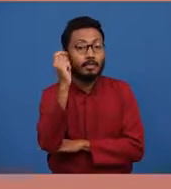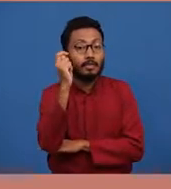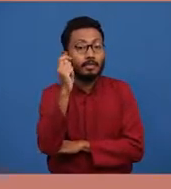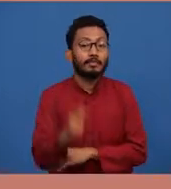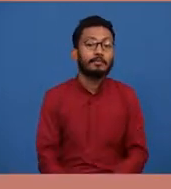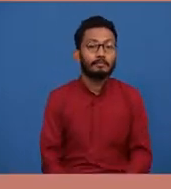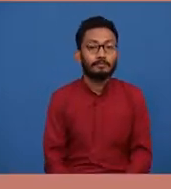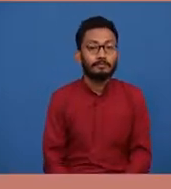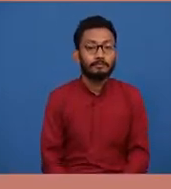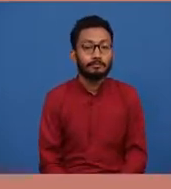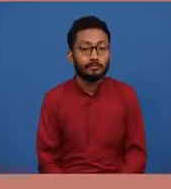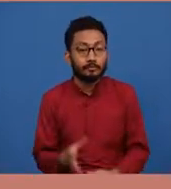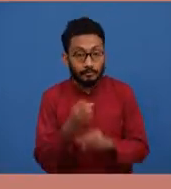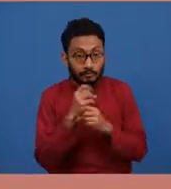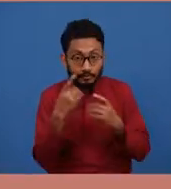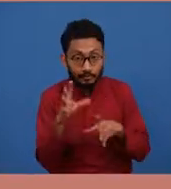Sudah dapat jawapannya?